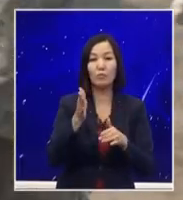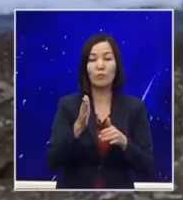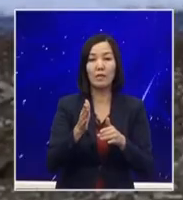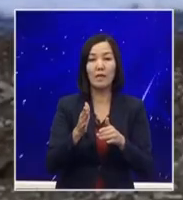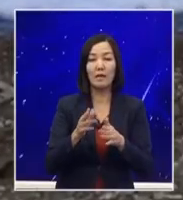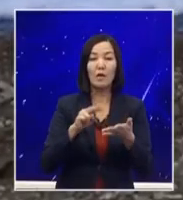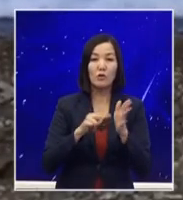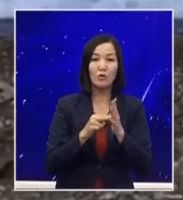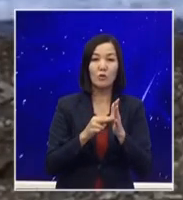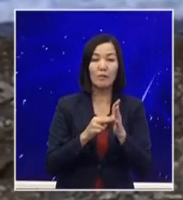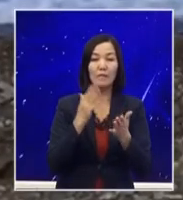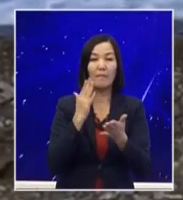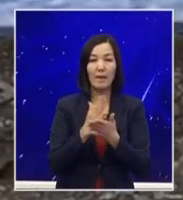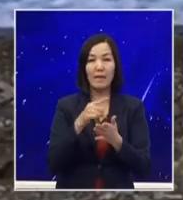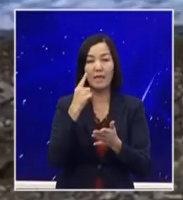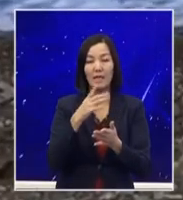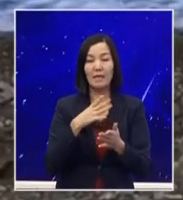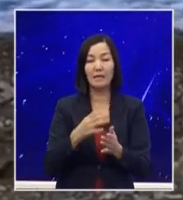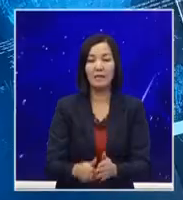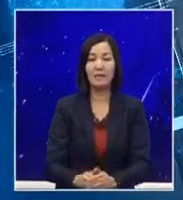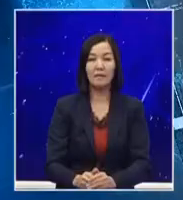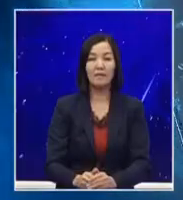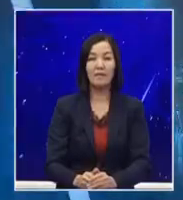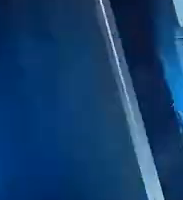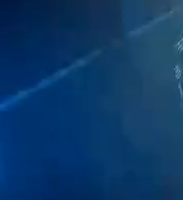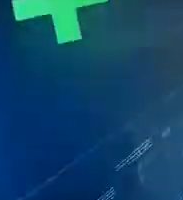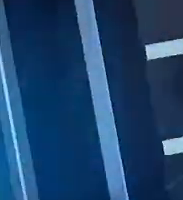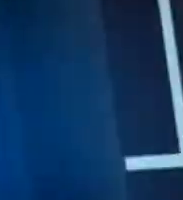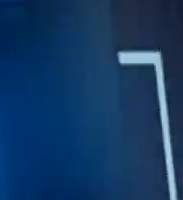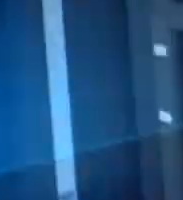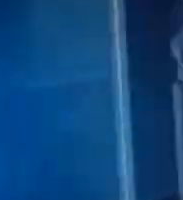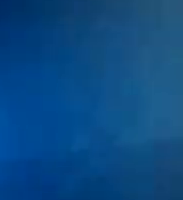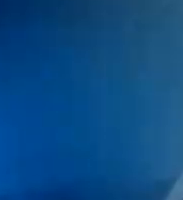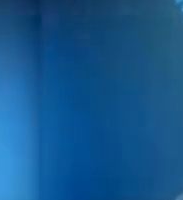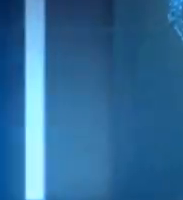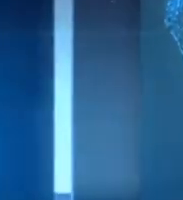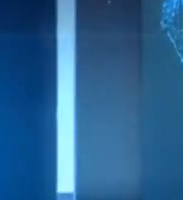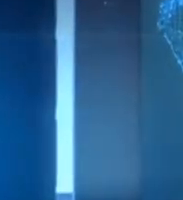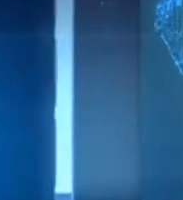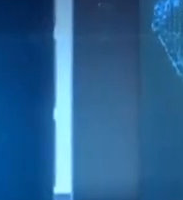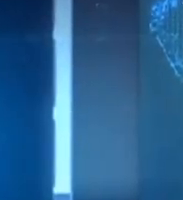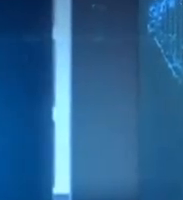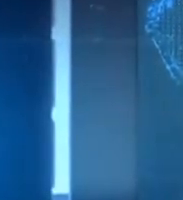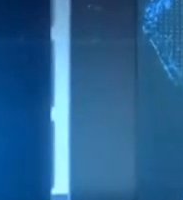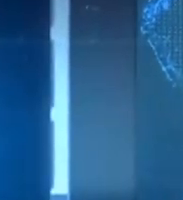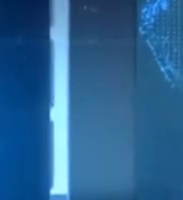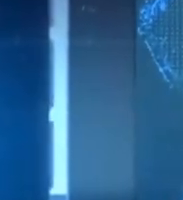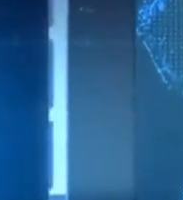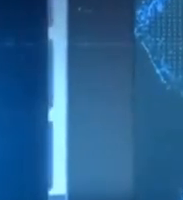барлығы жоспарда бар екенін тілге тиек етті. Мадина Берқызы, Абзал Нүсіпов, Жетісу телеарнасы, Сарқан